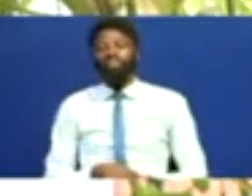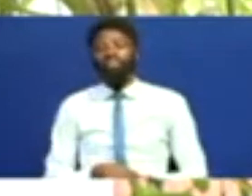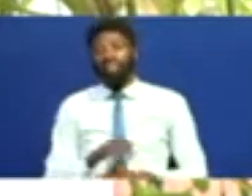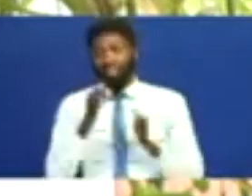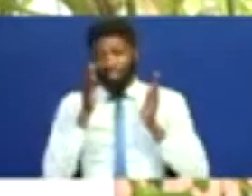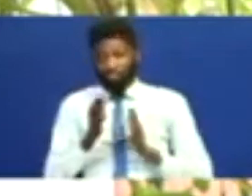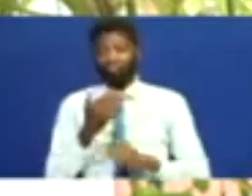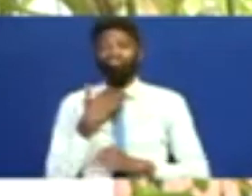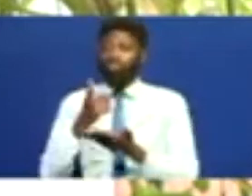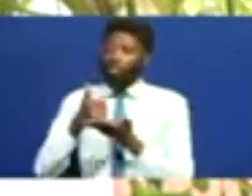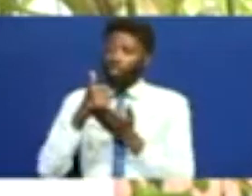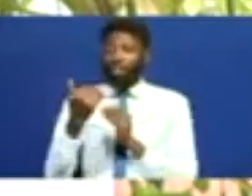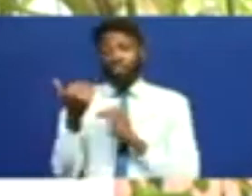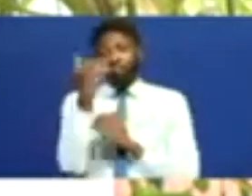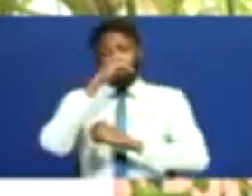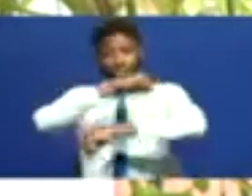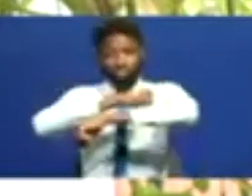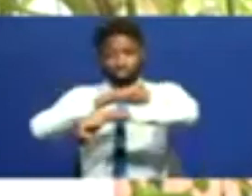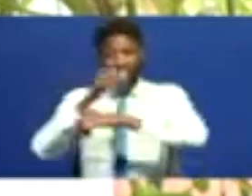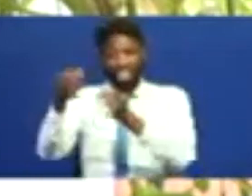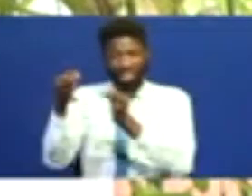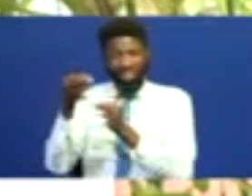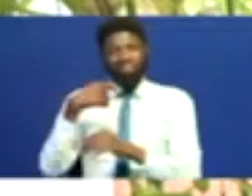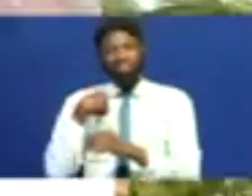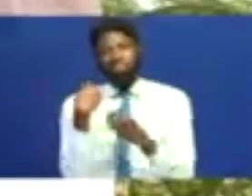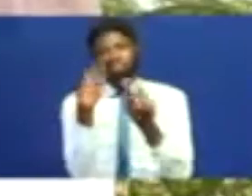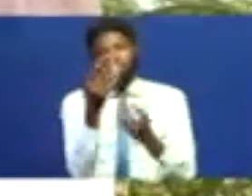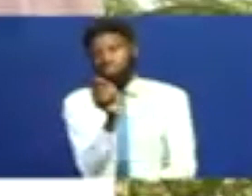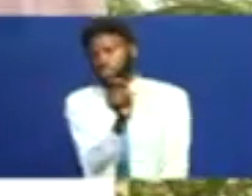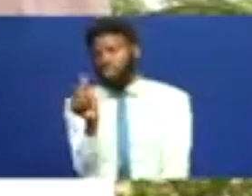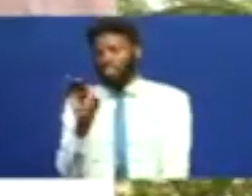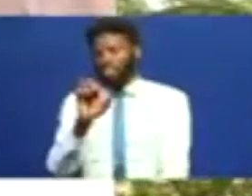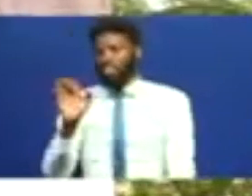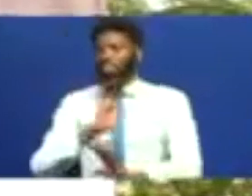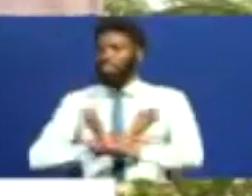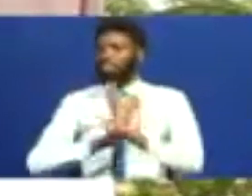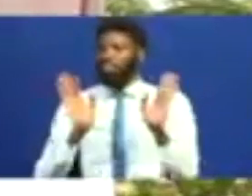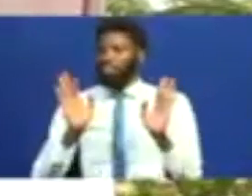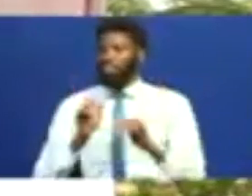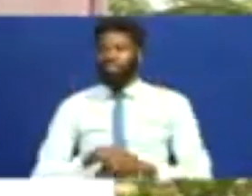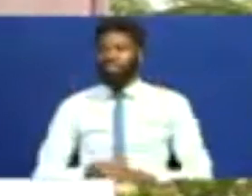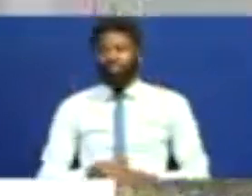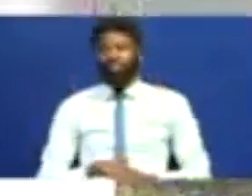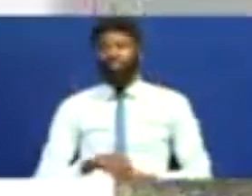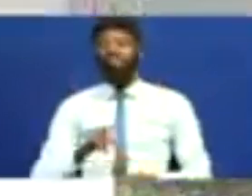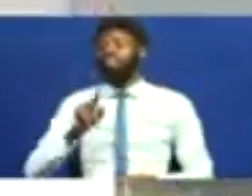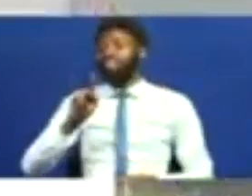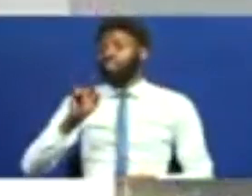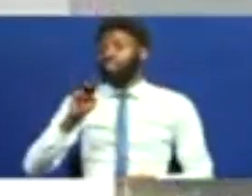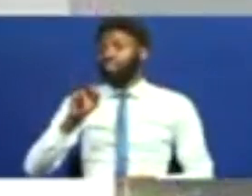akinitisha school accounts, anaweza mpea alipe fee, chenye nataka tu ni fee. Kimanzi anaweza kupatikana kupitia